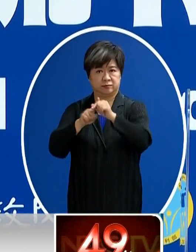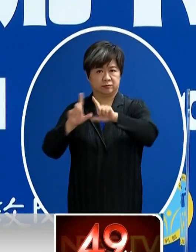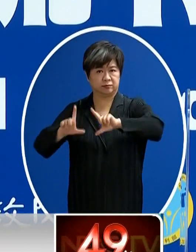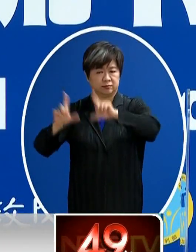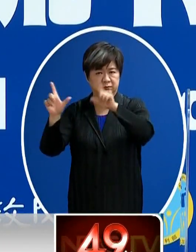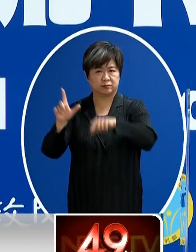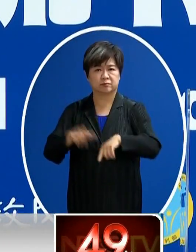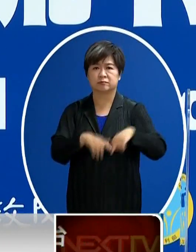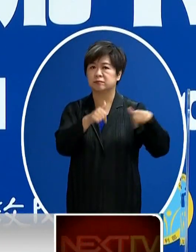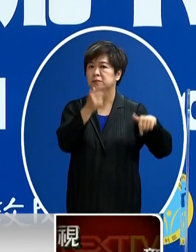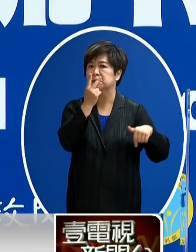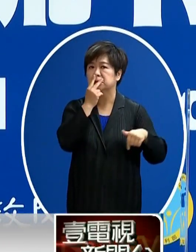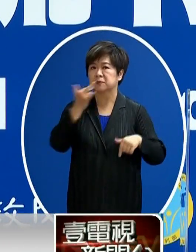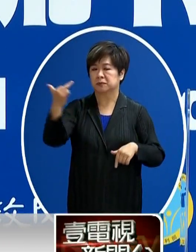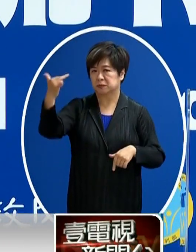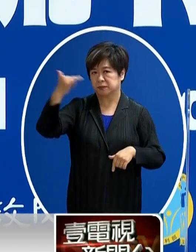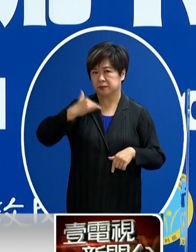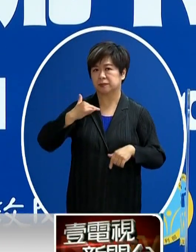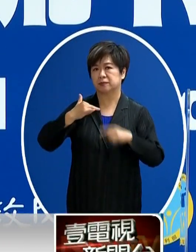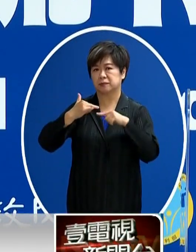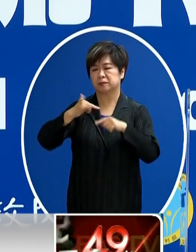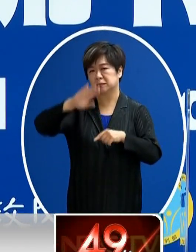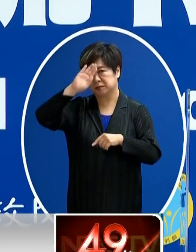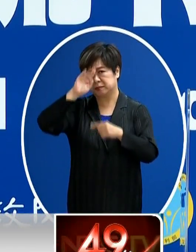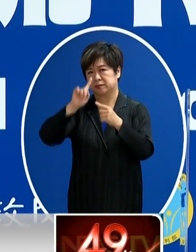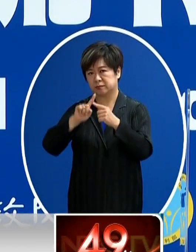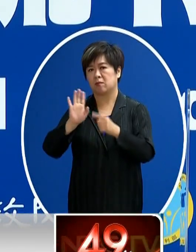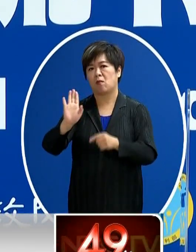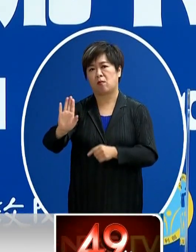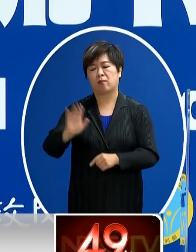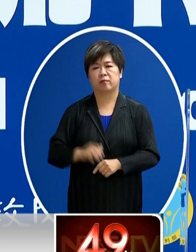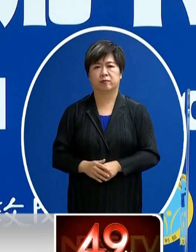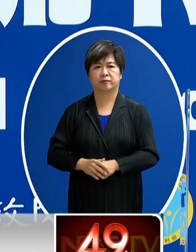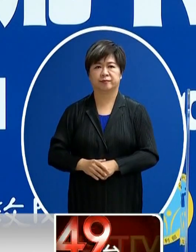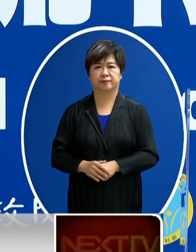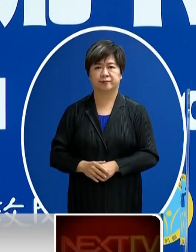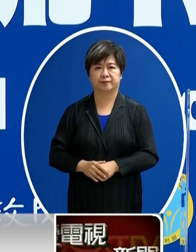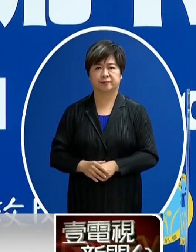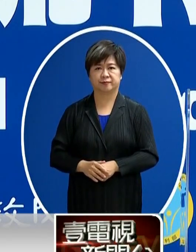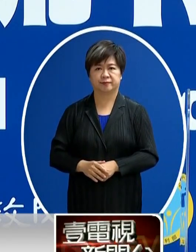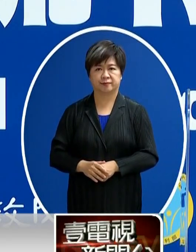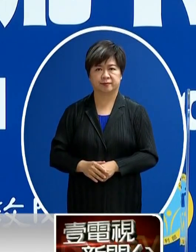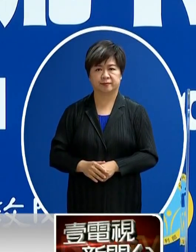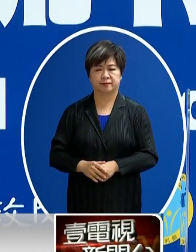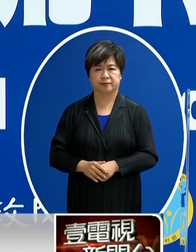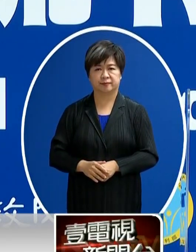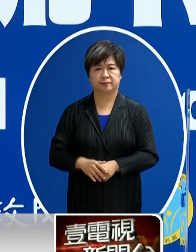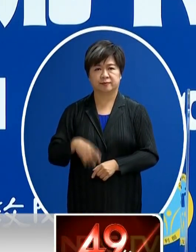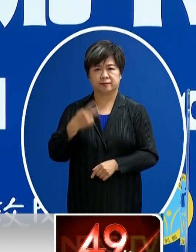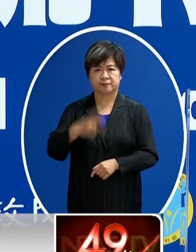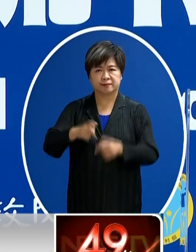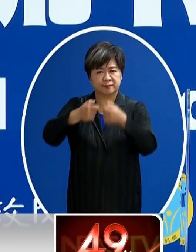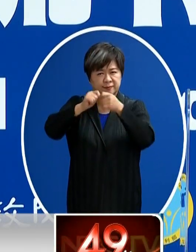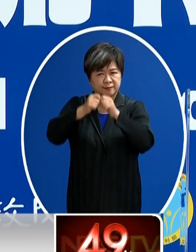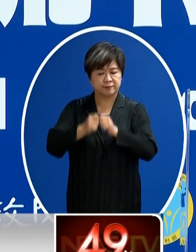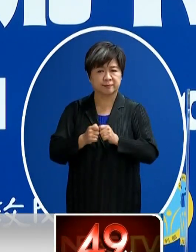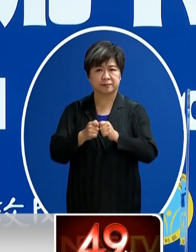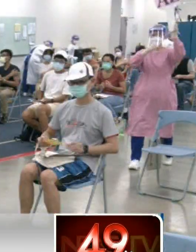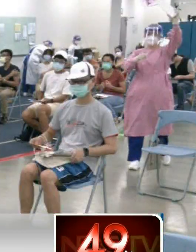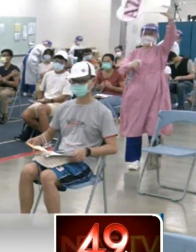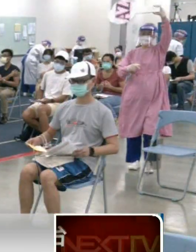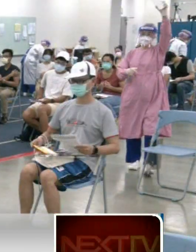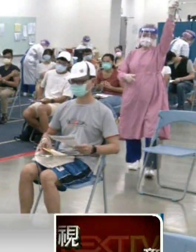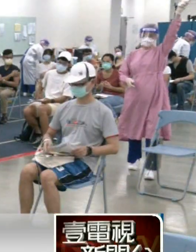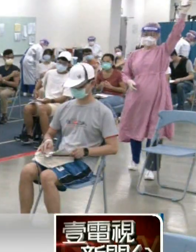西亚这边回来的这个确诊的病患，所以我们就这个部分，我们在做会再做更进一步的这个序列的比